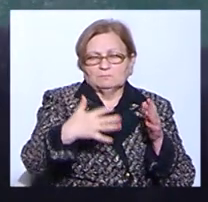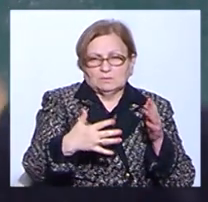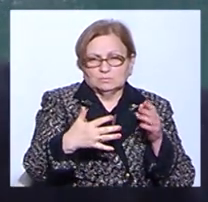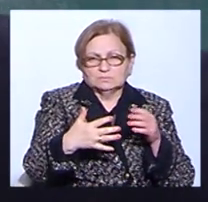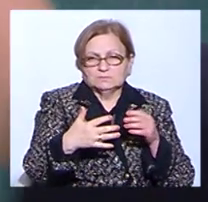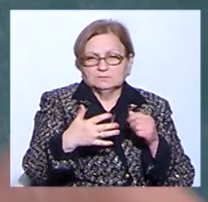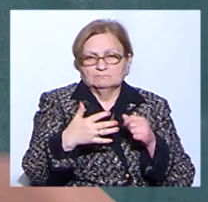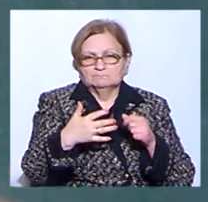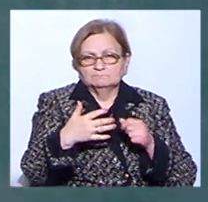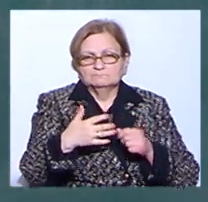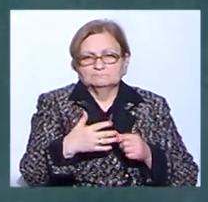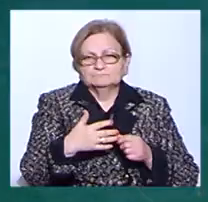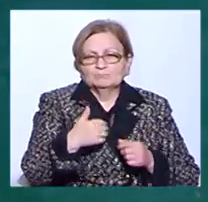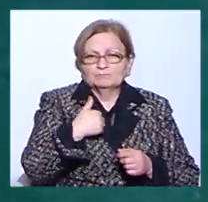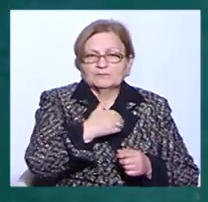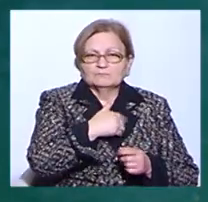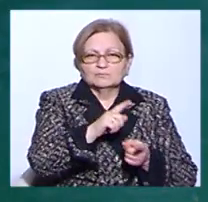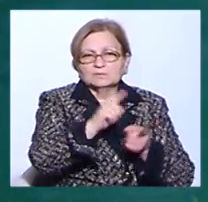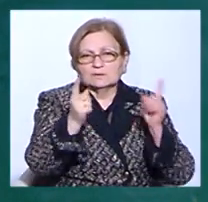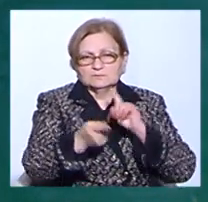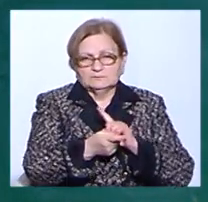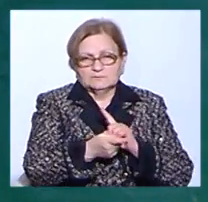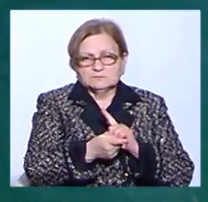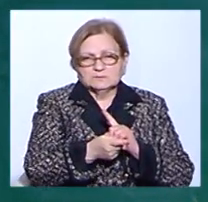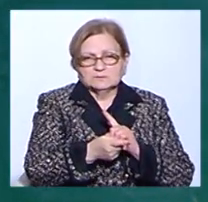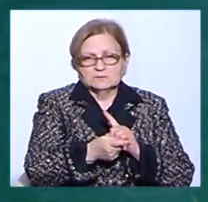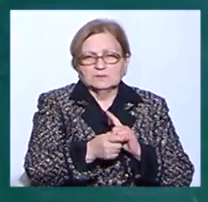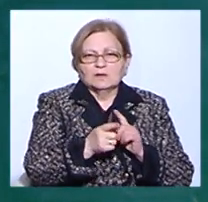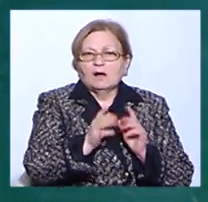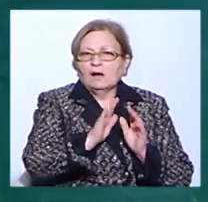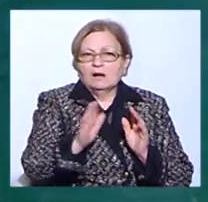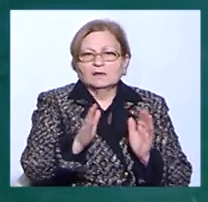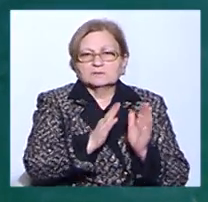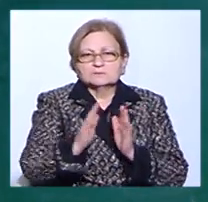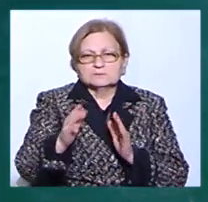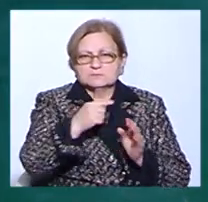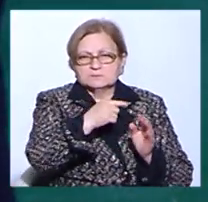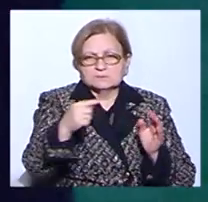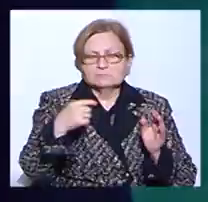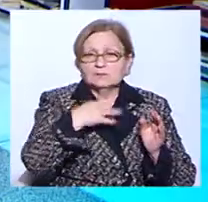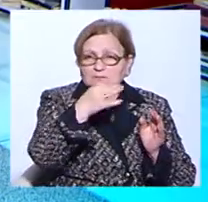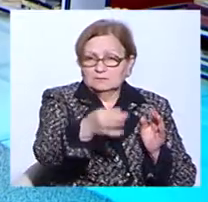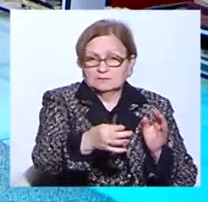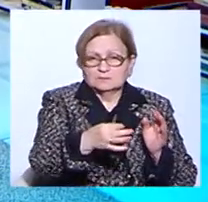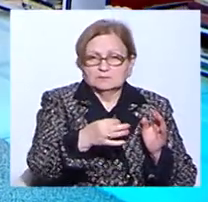მე-5-ი. მინდა გადავაქციო არაწესიერ წილადად. მე ვთქვი, რომ